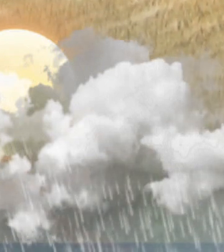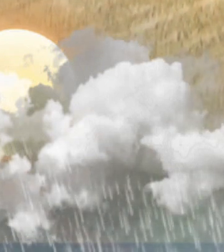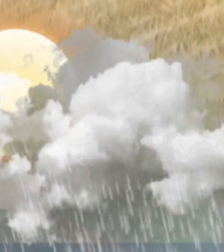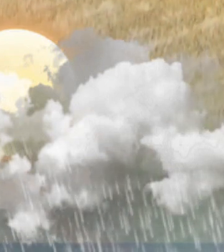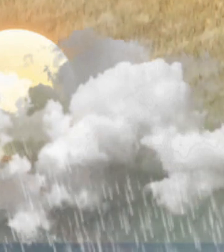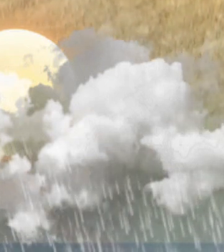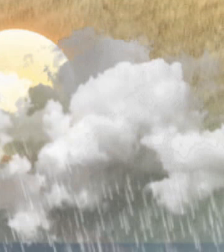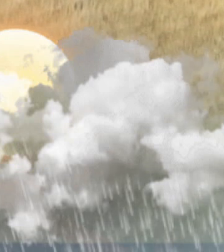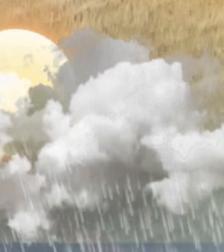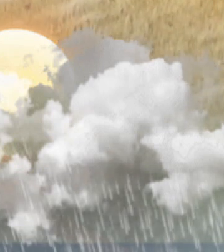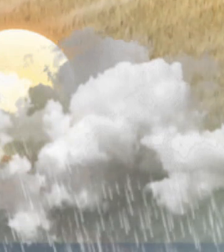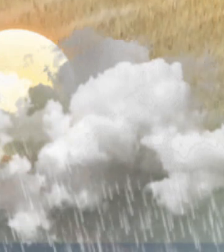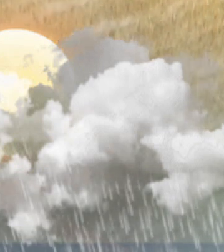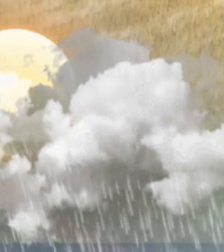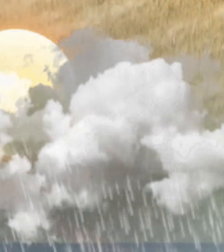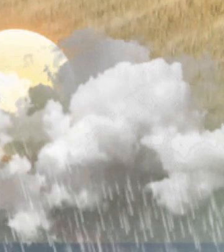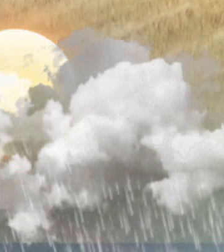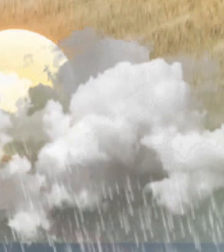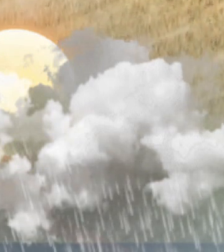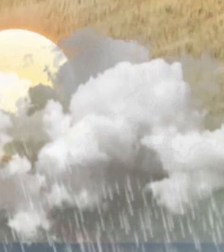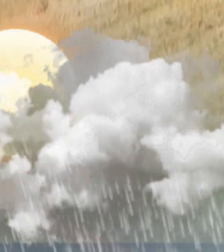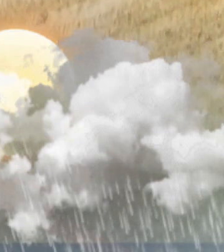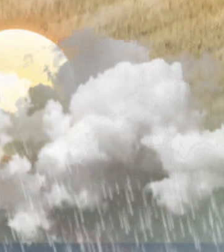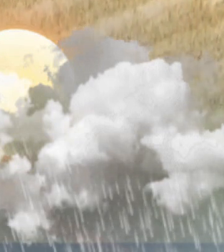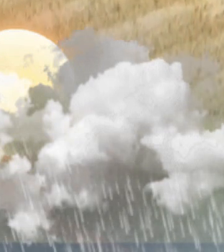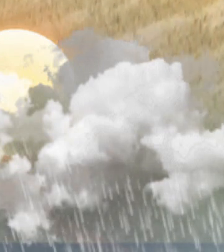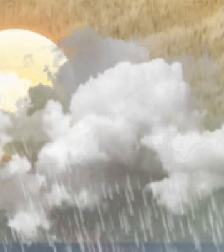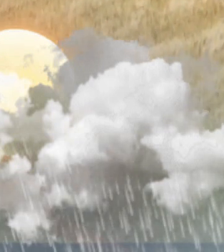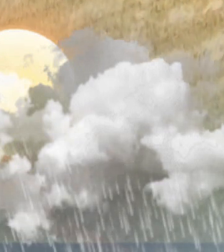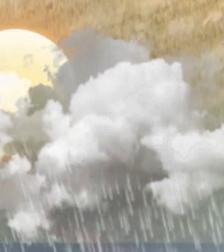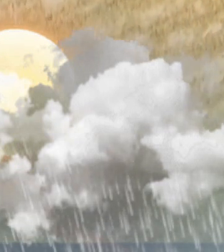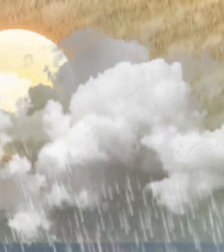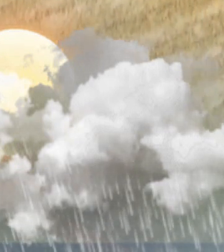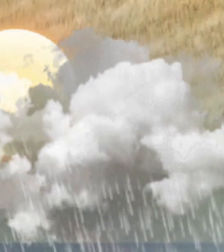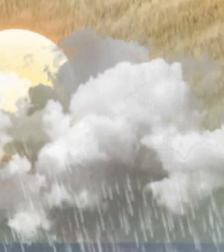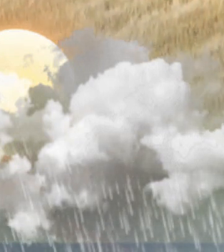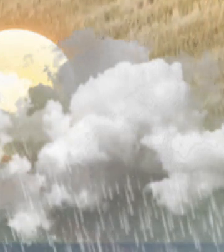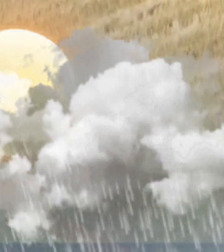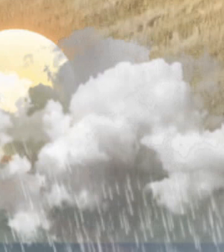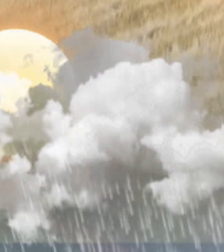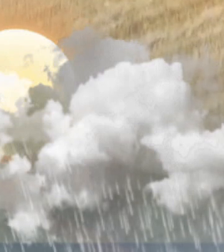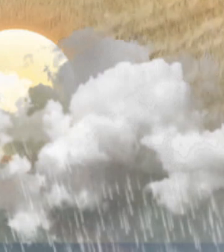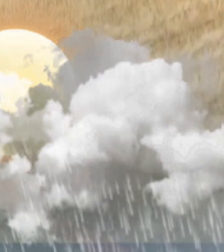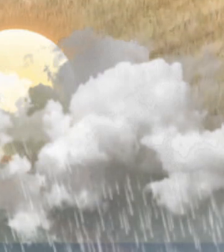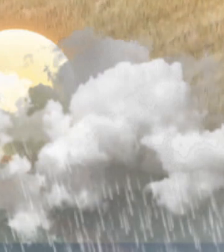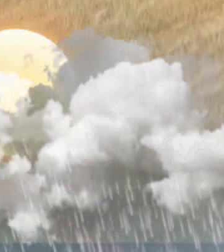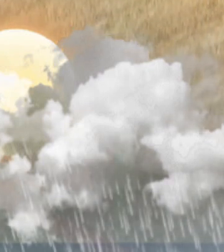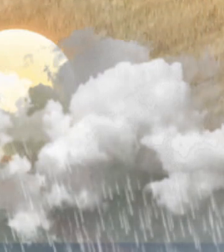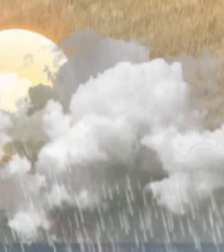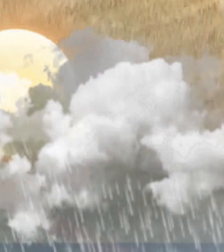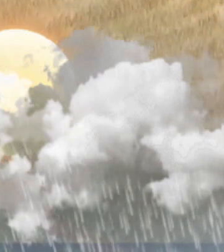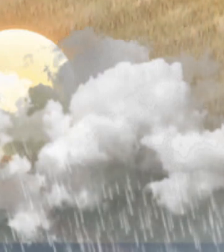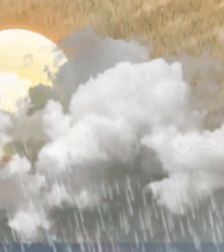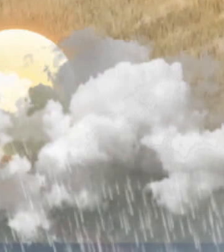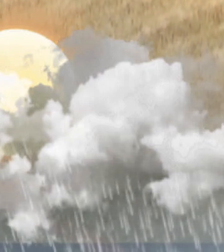цяпла раніцай і вечарам і да плюс 7 днём. Пераменная воблачнасць, невялікі дождж, вецер заходні